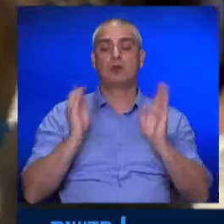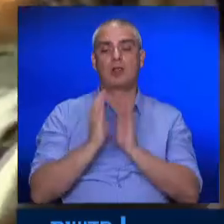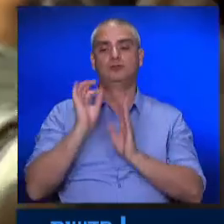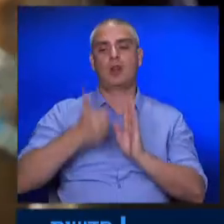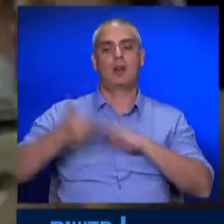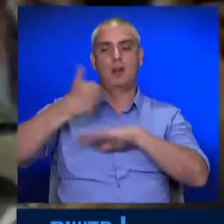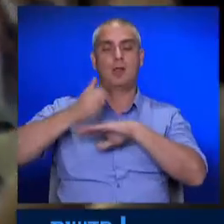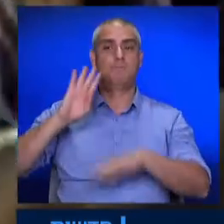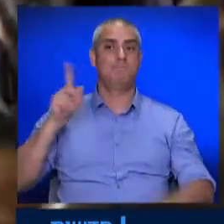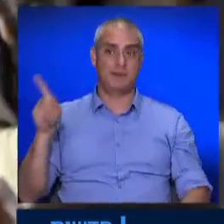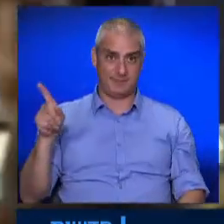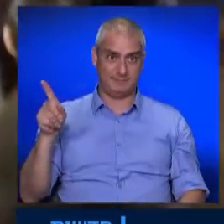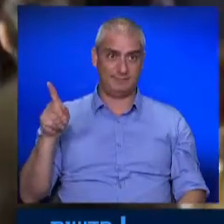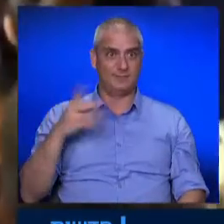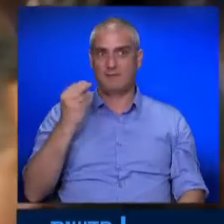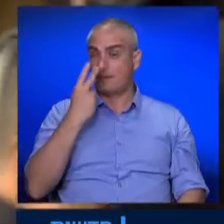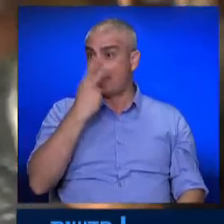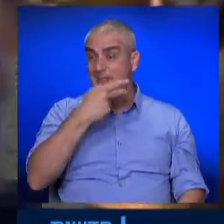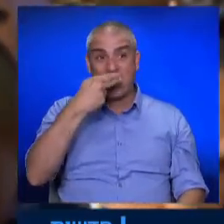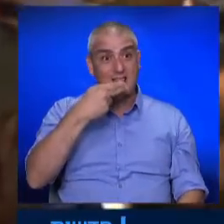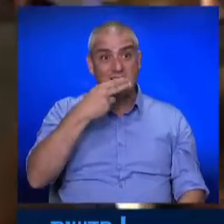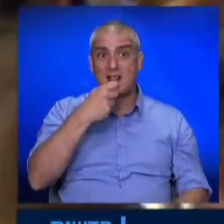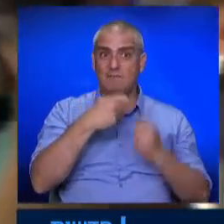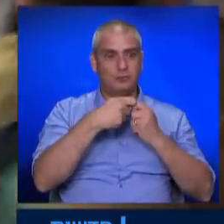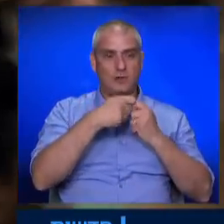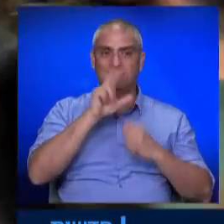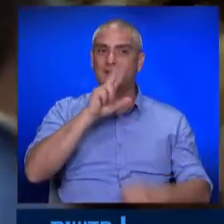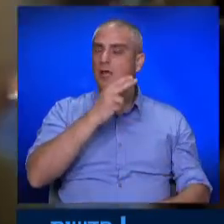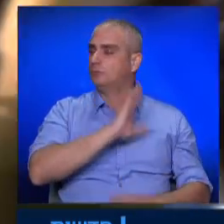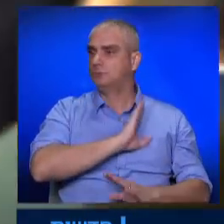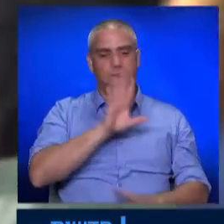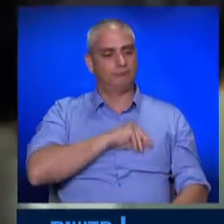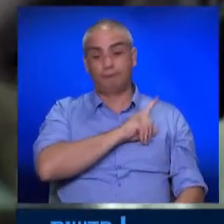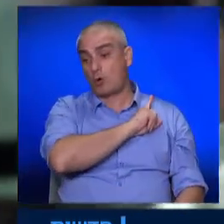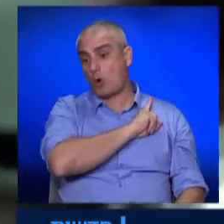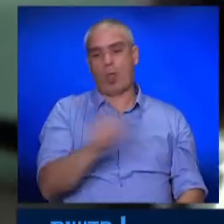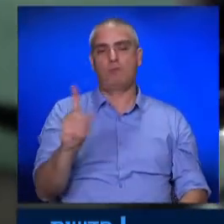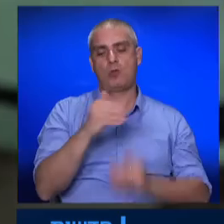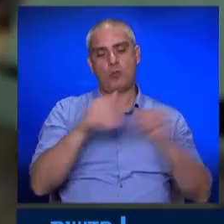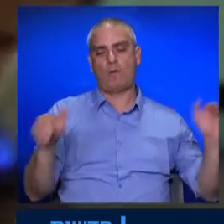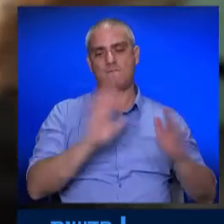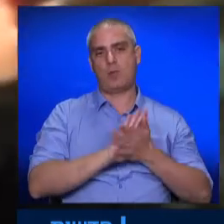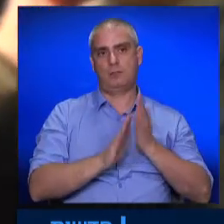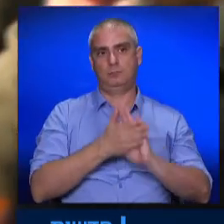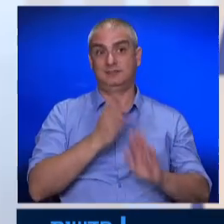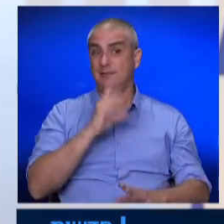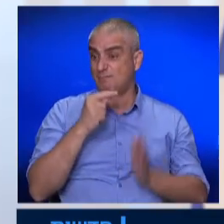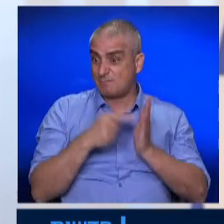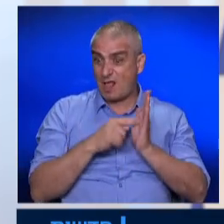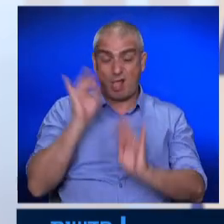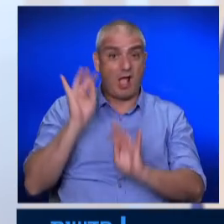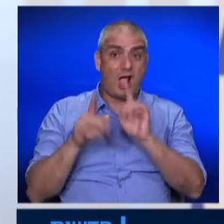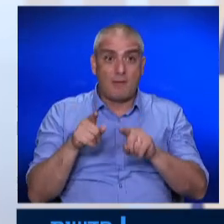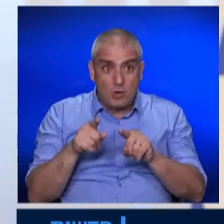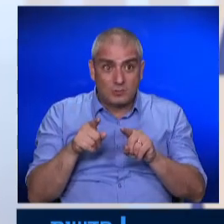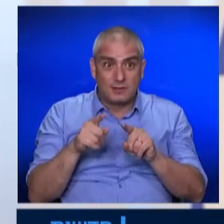בראשות נתניהו, דבר שמבחינת הנדל ושותפו צביקה האוזר היה סדין אדום. אם בגלל חרמות